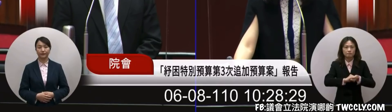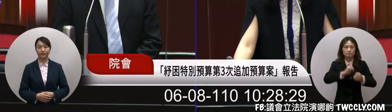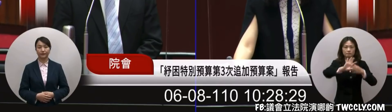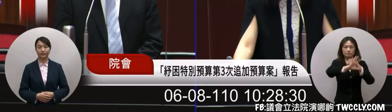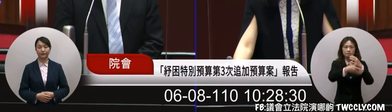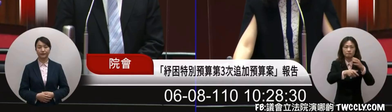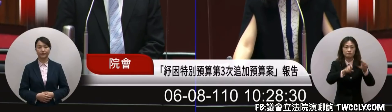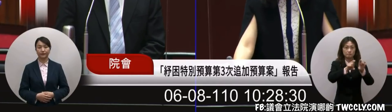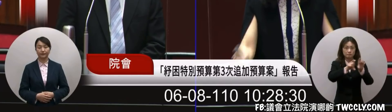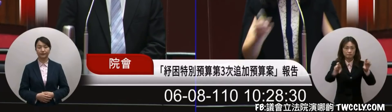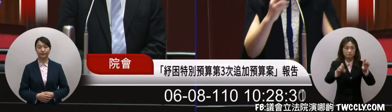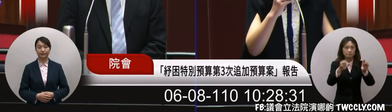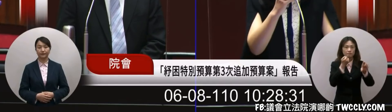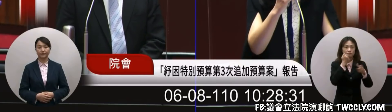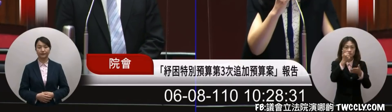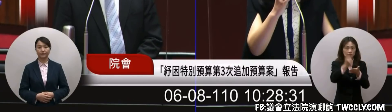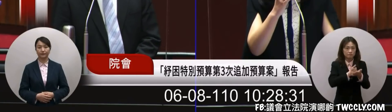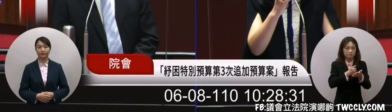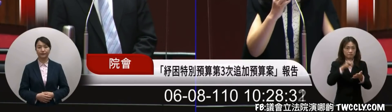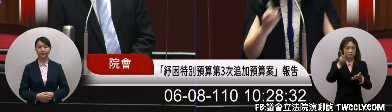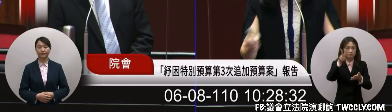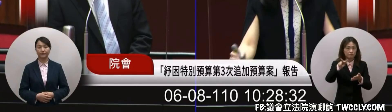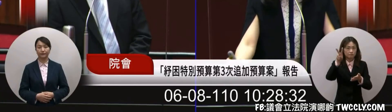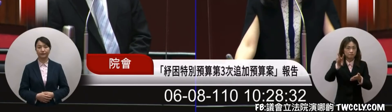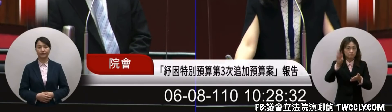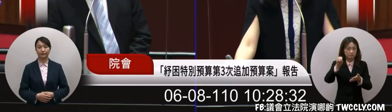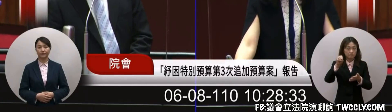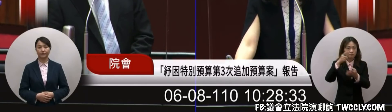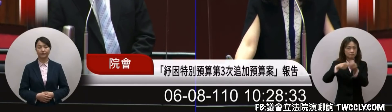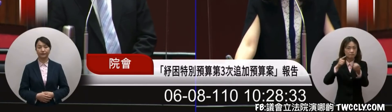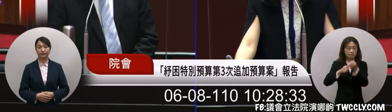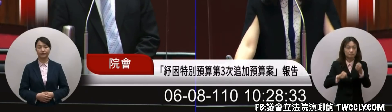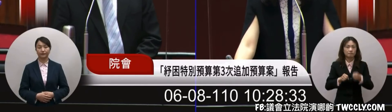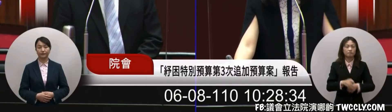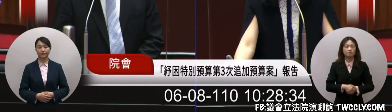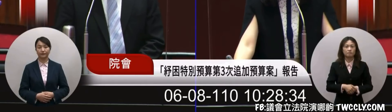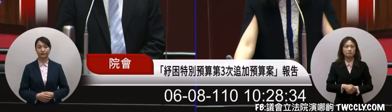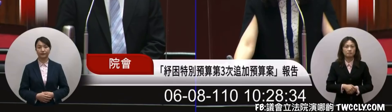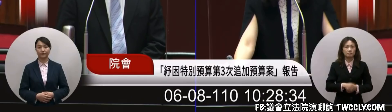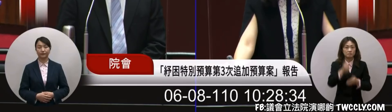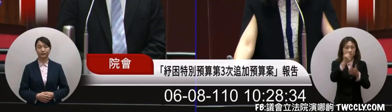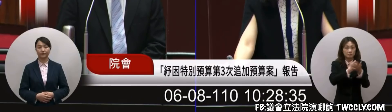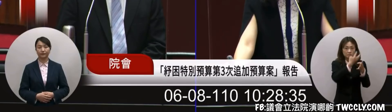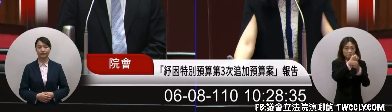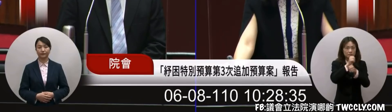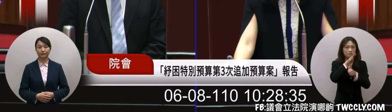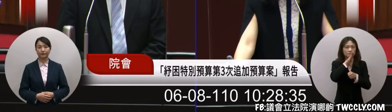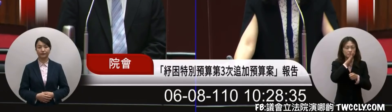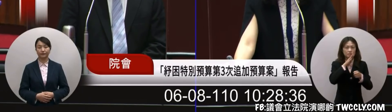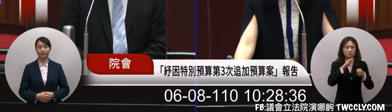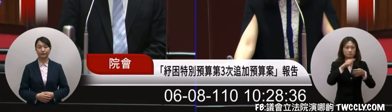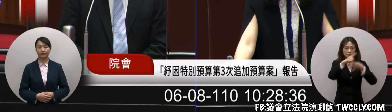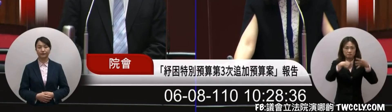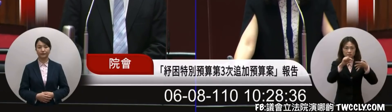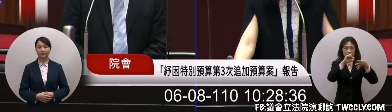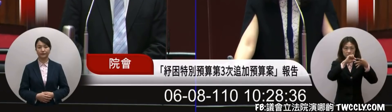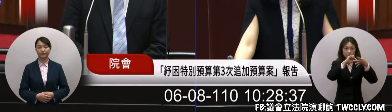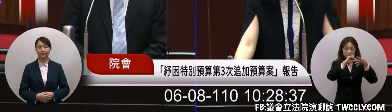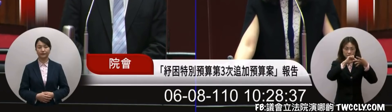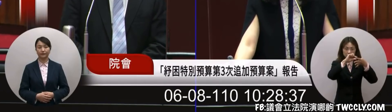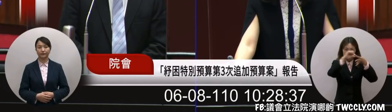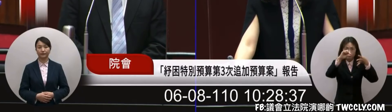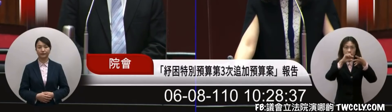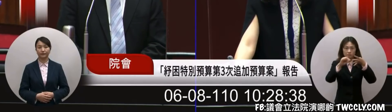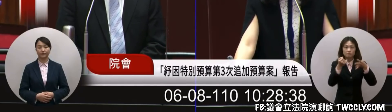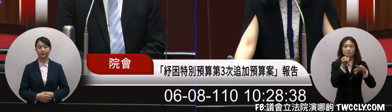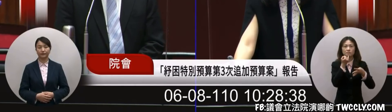苗2000万剂，到货的状况是2021年的 Q1 到 Q2 可以供货。但是呢，帮您统计了一下实